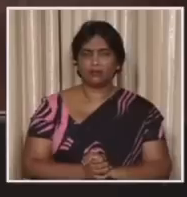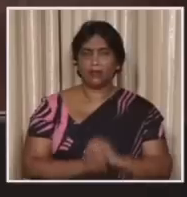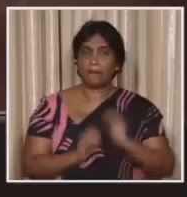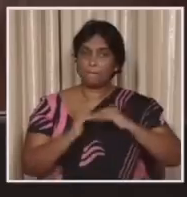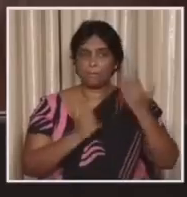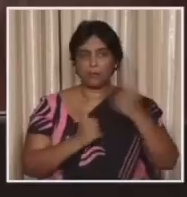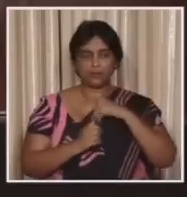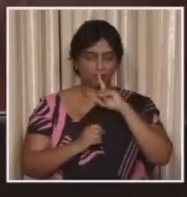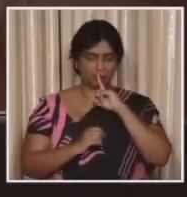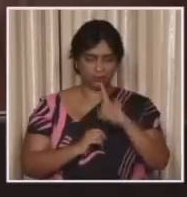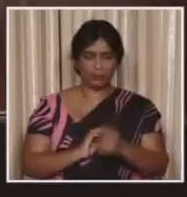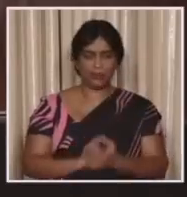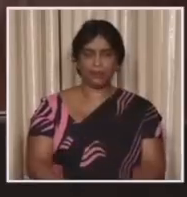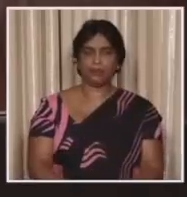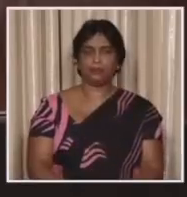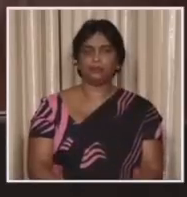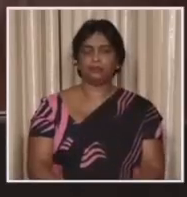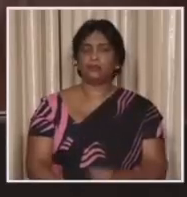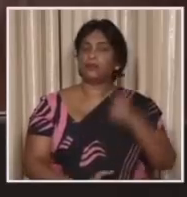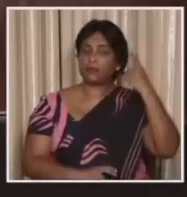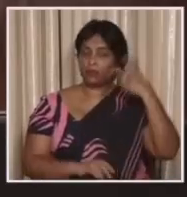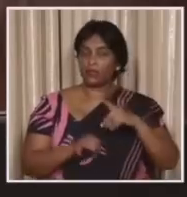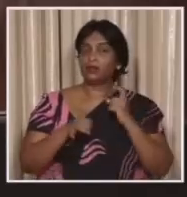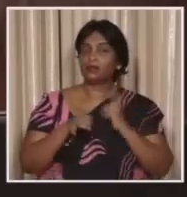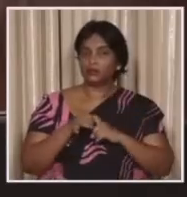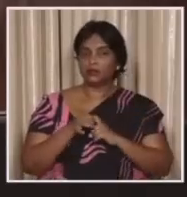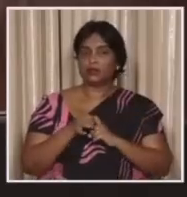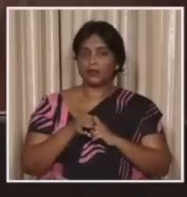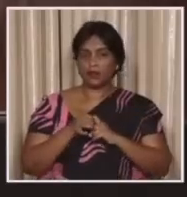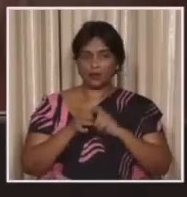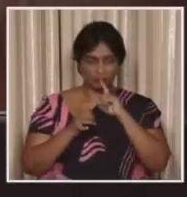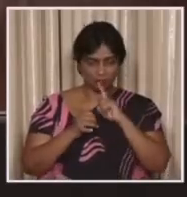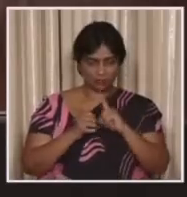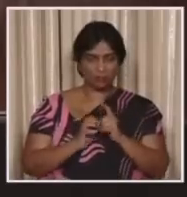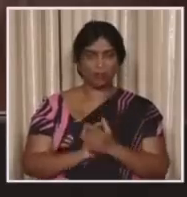දැනුම් දෙනවා කියලා බොහොම ස්තුතියි දෙවෙනි වටේ ප්‍රශ්නාංකයක අහනවද ගරු KPS කුමාර්